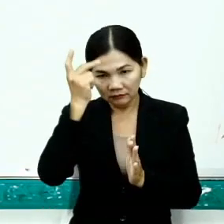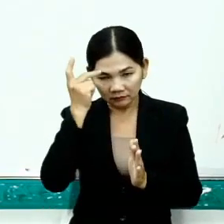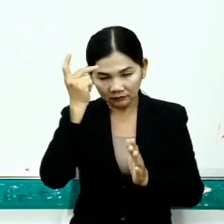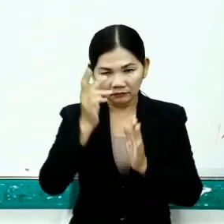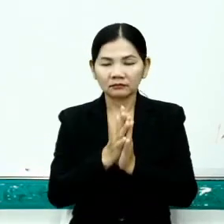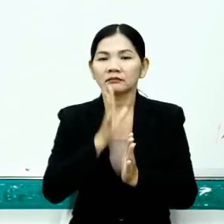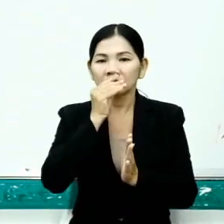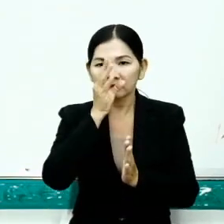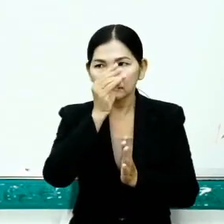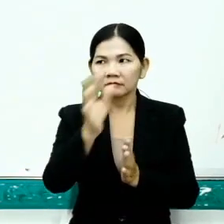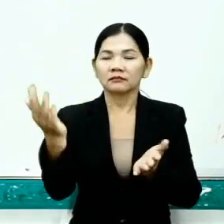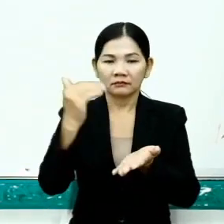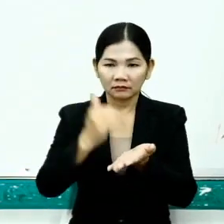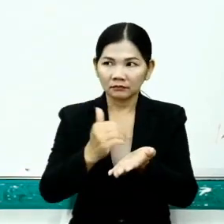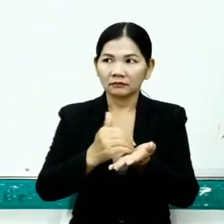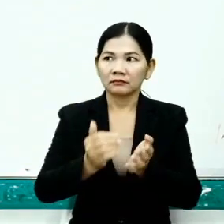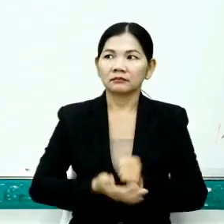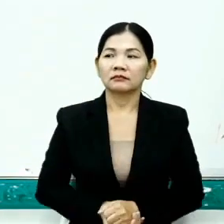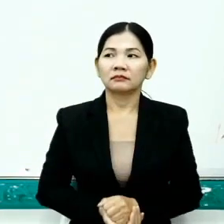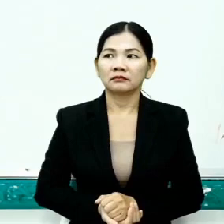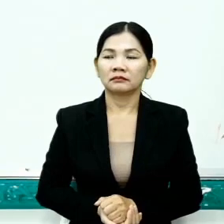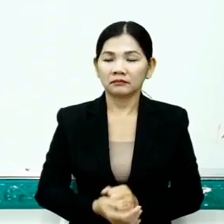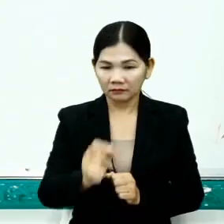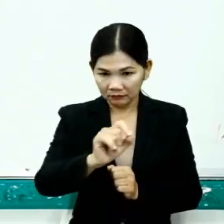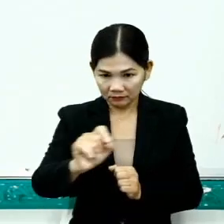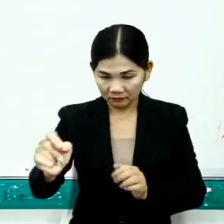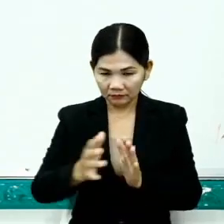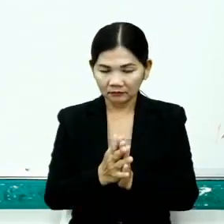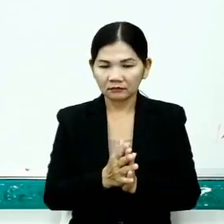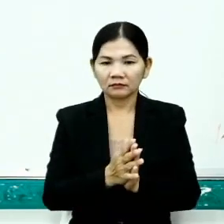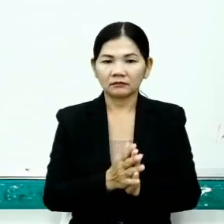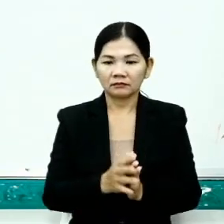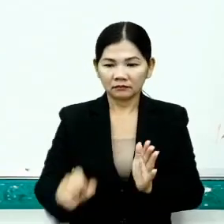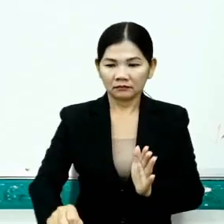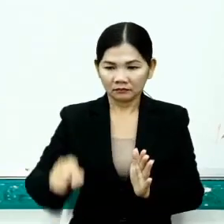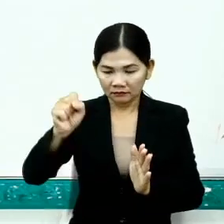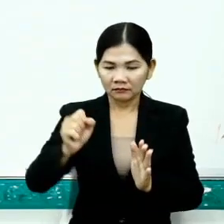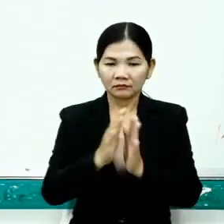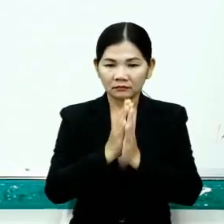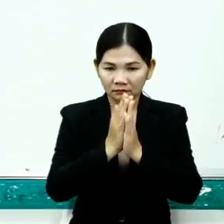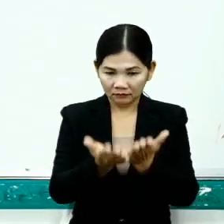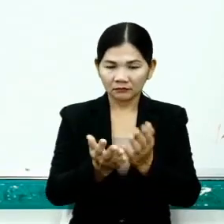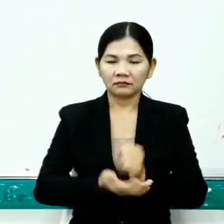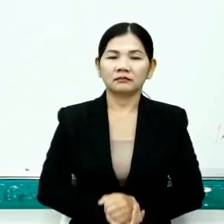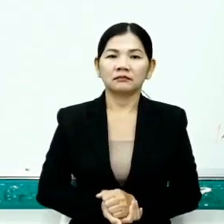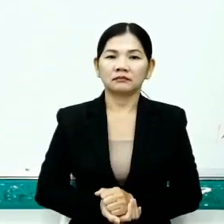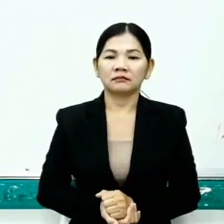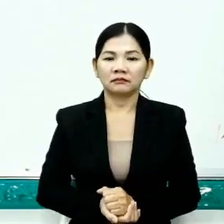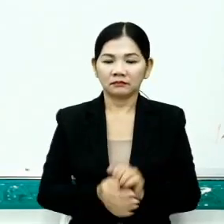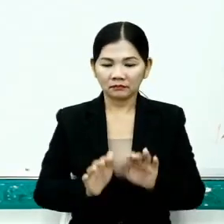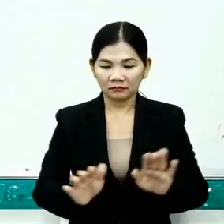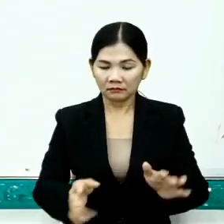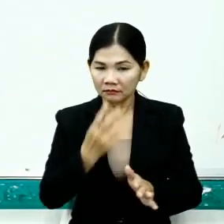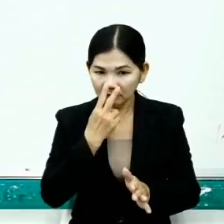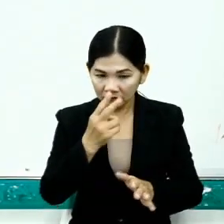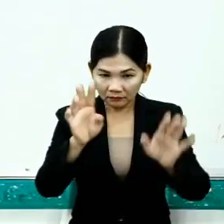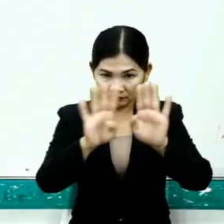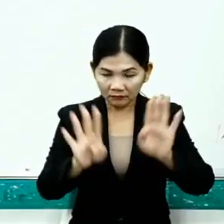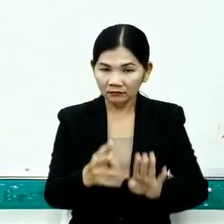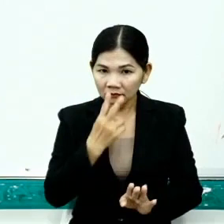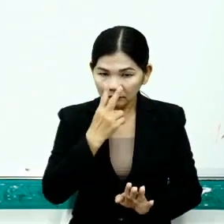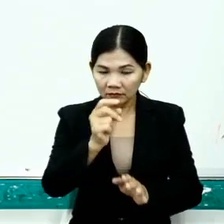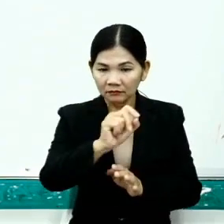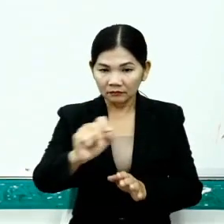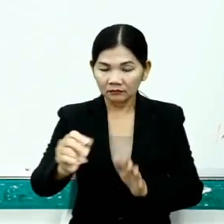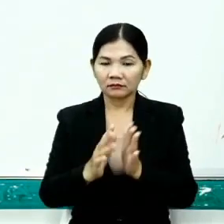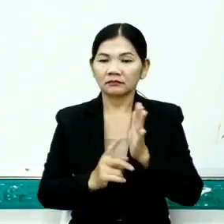ហើយនឹងថាឲ្យបានលឺលើលើបានយើងសរសេរដាក់នៅលើក្តារឈ្នួនឬក៏សៀវភៅណាឥឡូវកូនកូនមើលមកអ្នកគ្រូអ្នកគ្រូនឹ